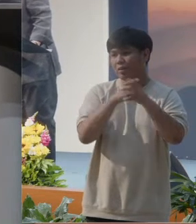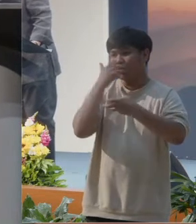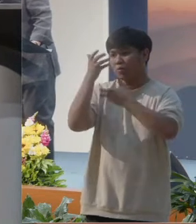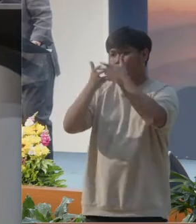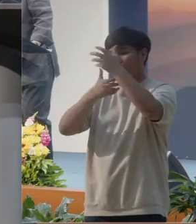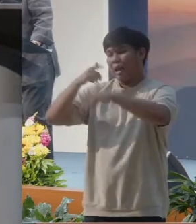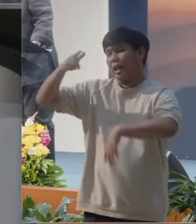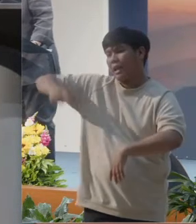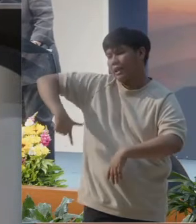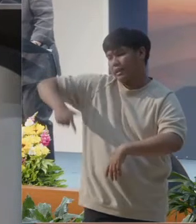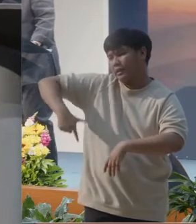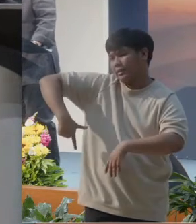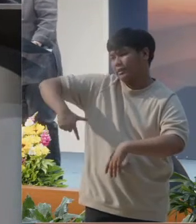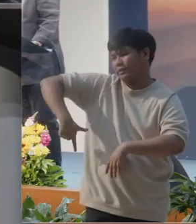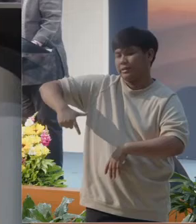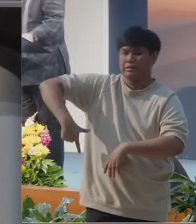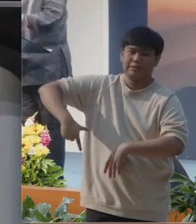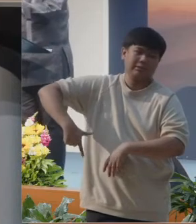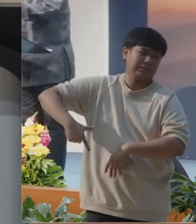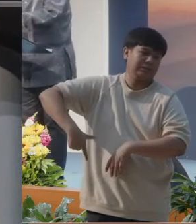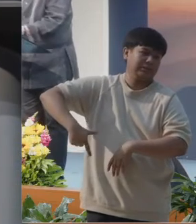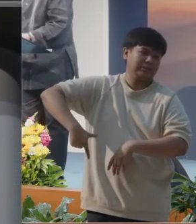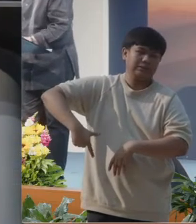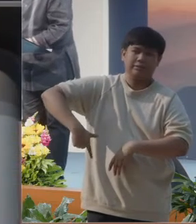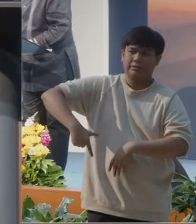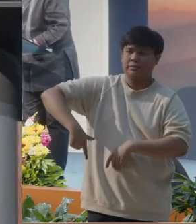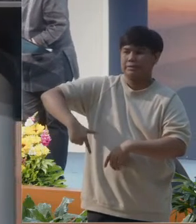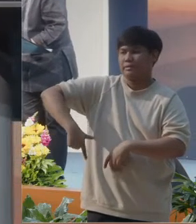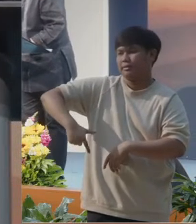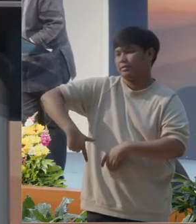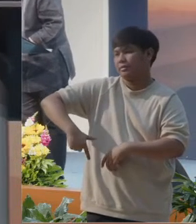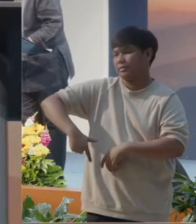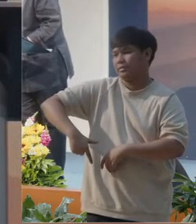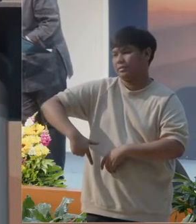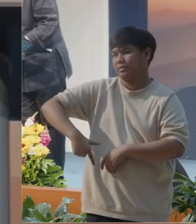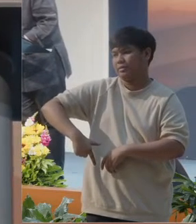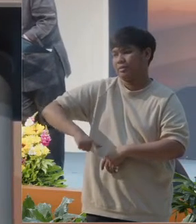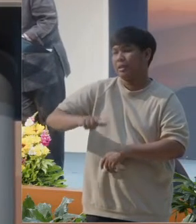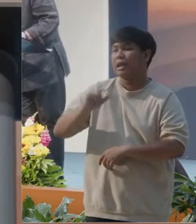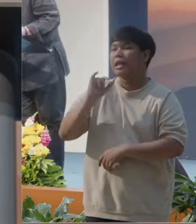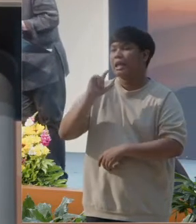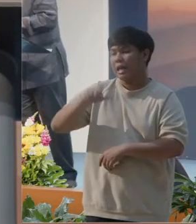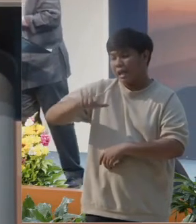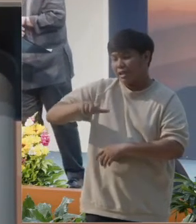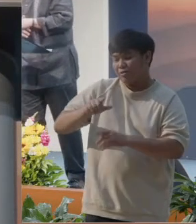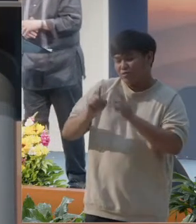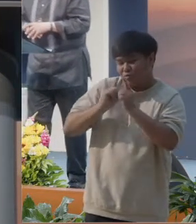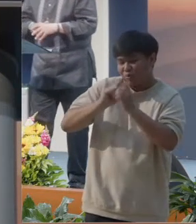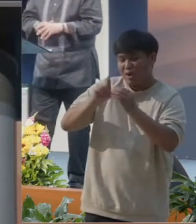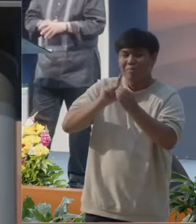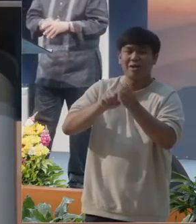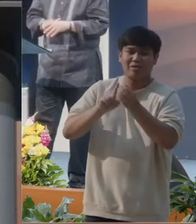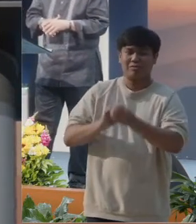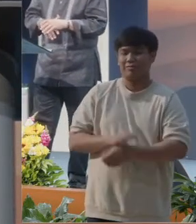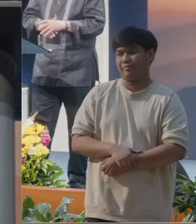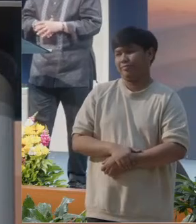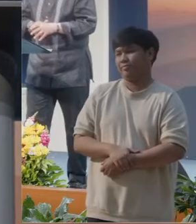huli na nung siya po ay umamin. Mababalitaan natin yan maya-maya. Ano po ang sabi sa